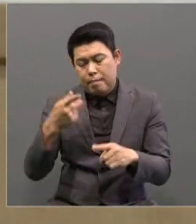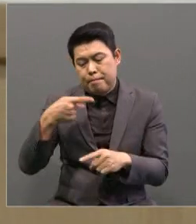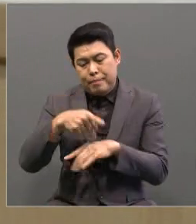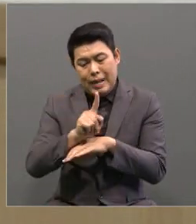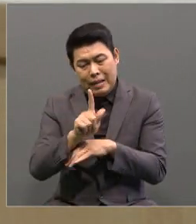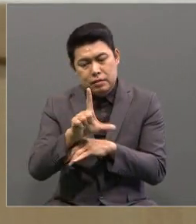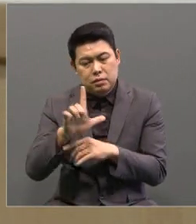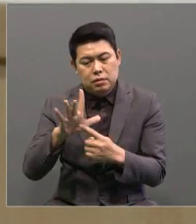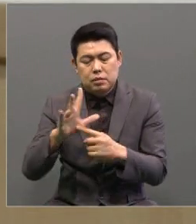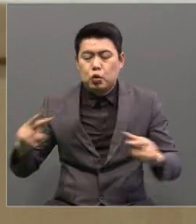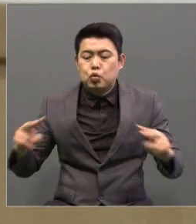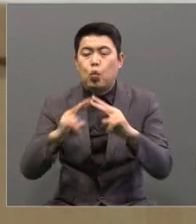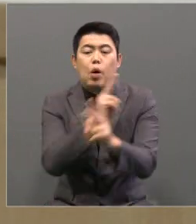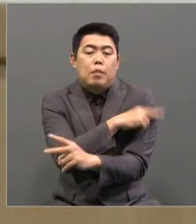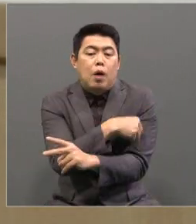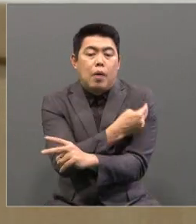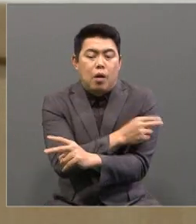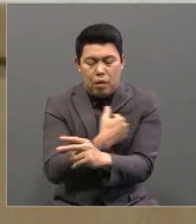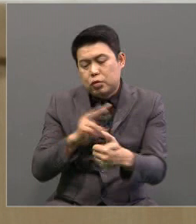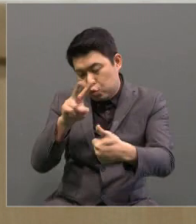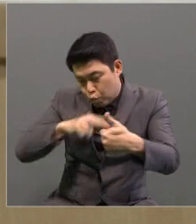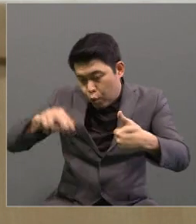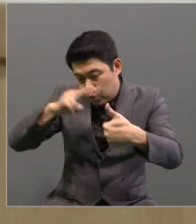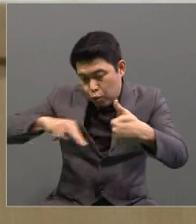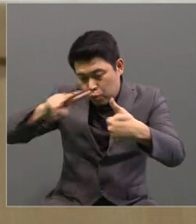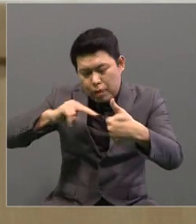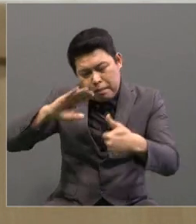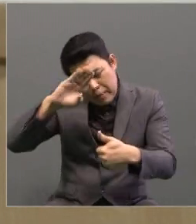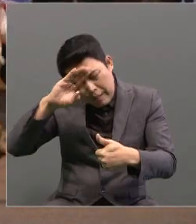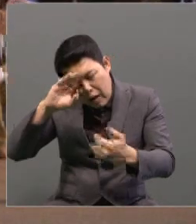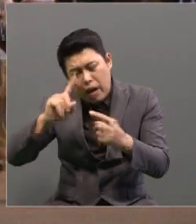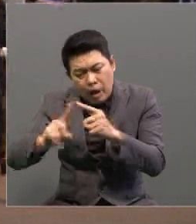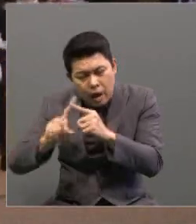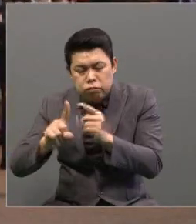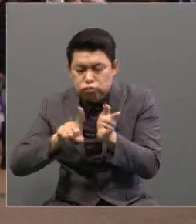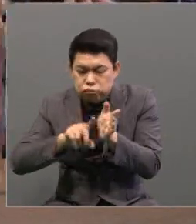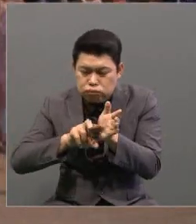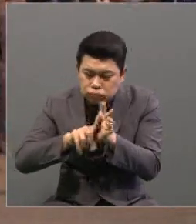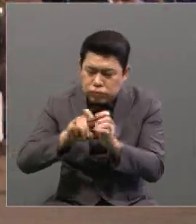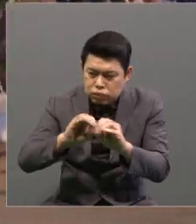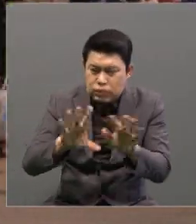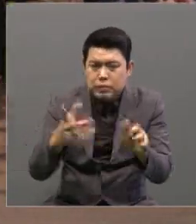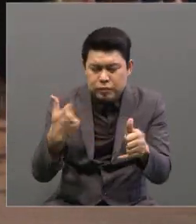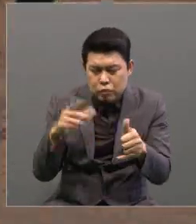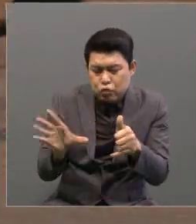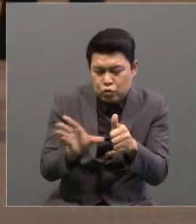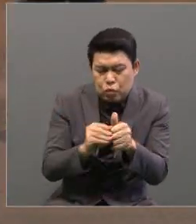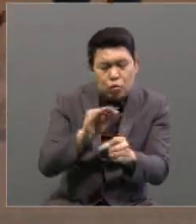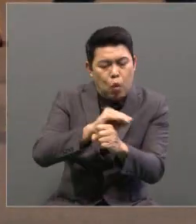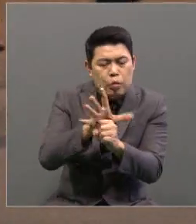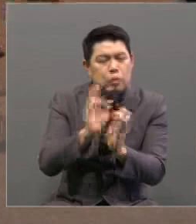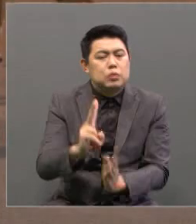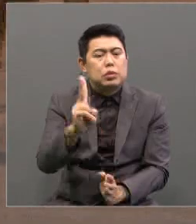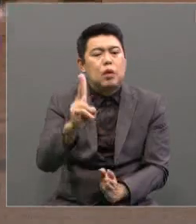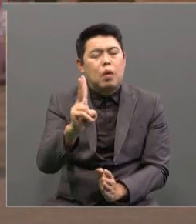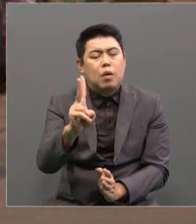ธารณสุขท่านได้ชี้แจงนะครับว่ามีการเข้าไปตรวจดูในเรื่องของโรคต่างๆเป็นโรคระบาดต่างๆนะครับก็พบว่ามีเชื้อโควิดเนี่ย2คนไว